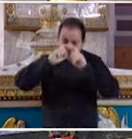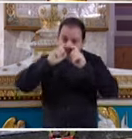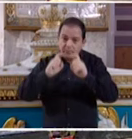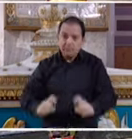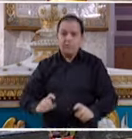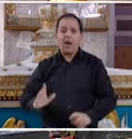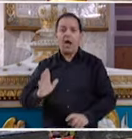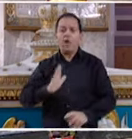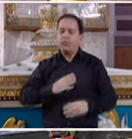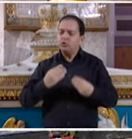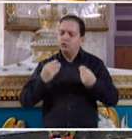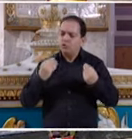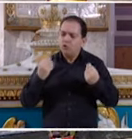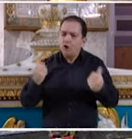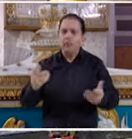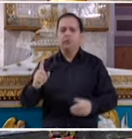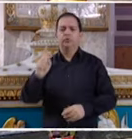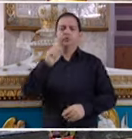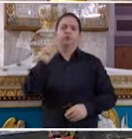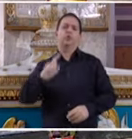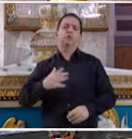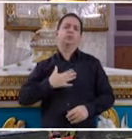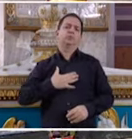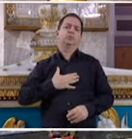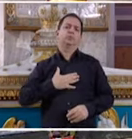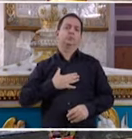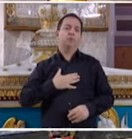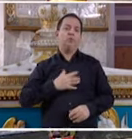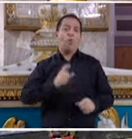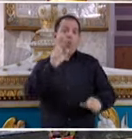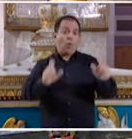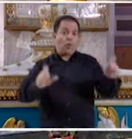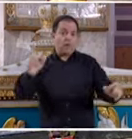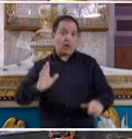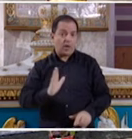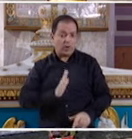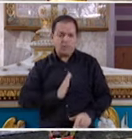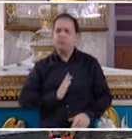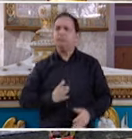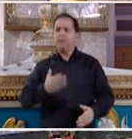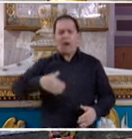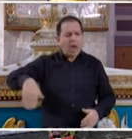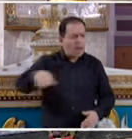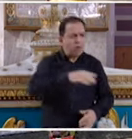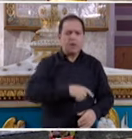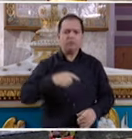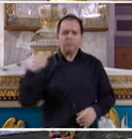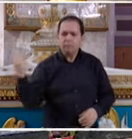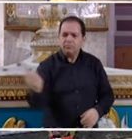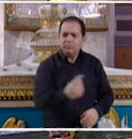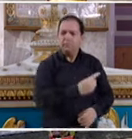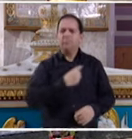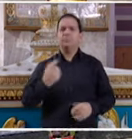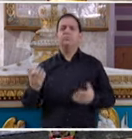η ανθρώπινη ζωή. Καθώς ζωή για τον κάθε ένα άνθρωπο, για τον κάθε ένα από μας, είναι